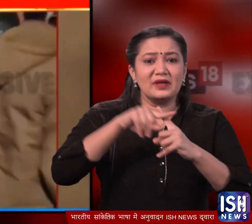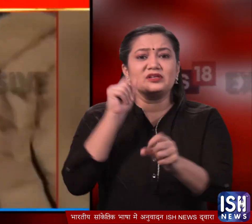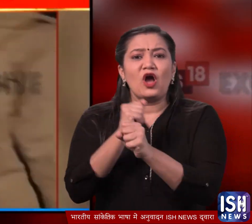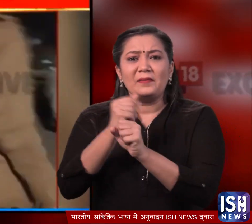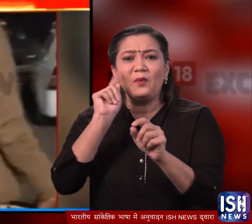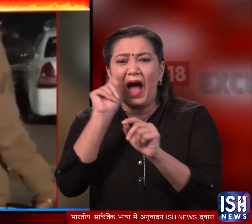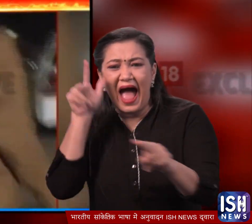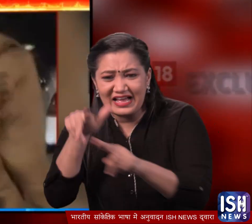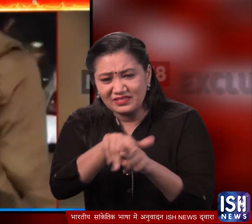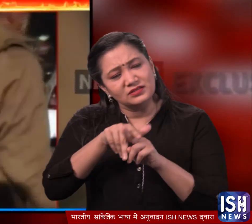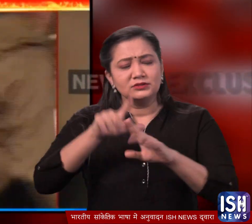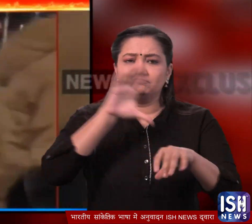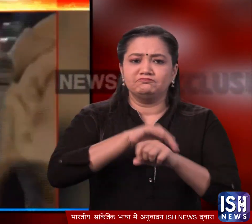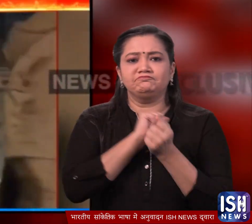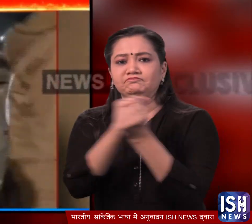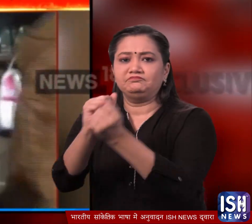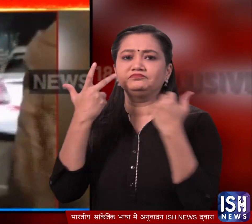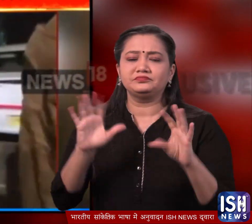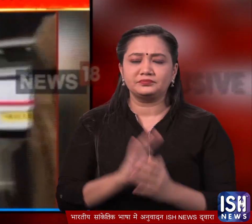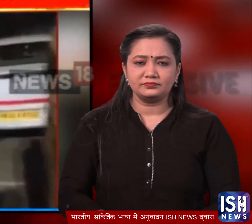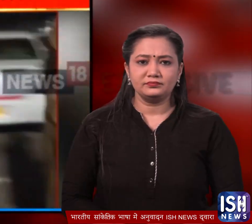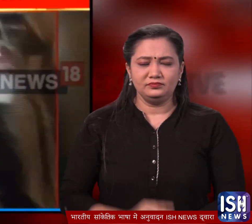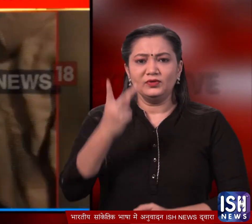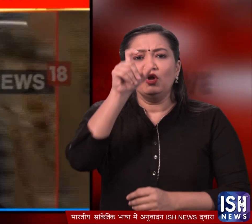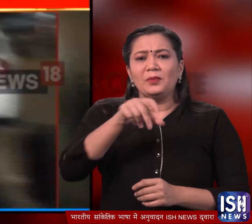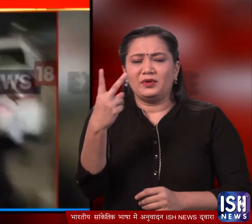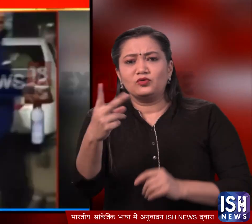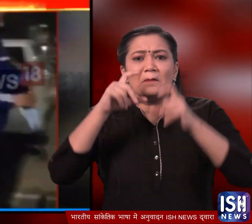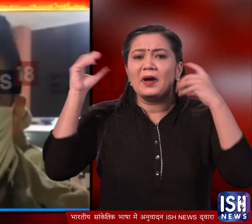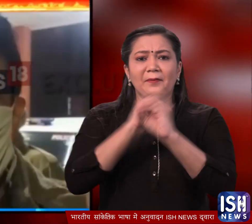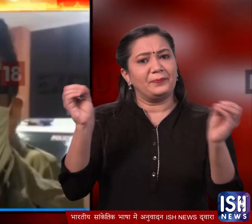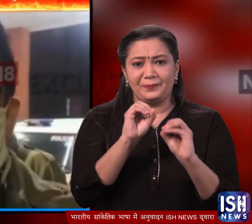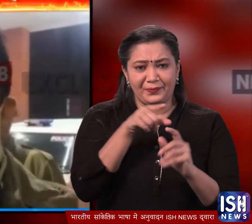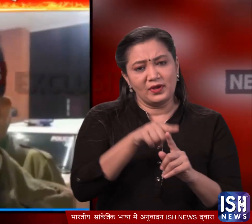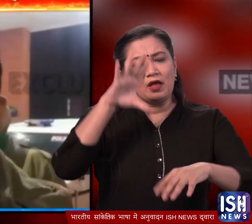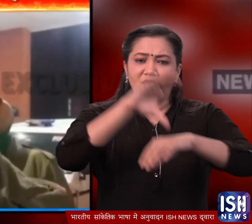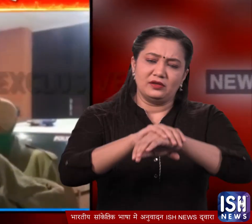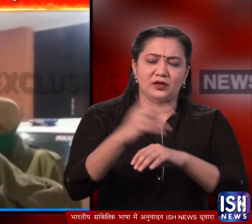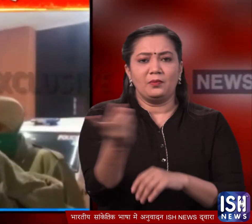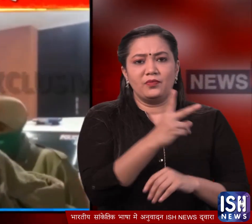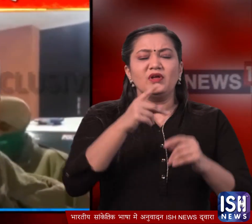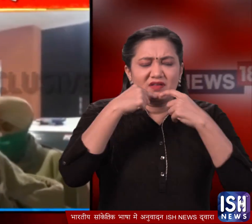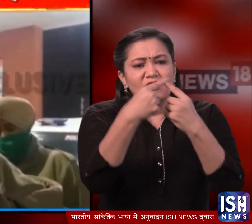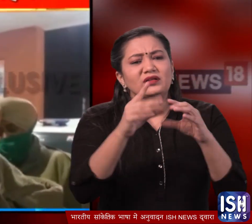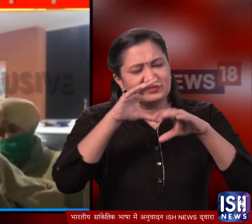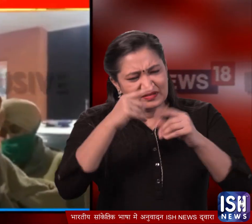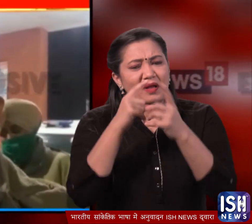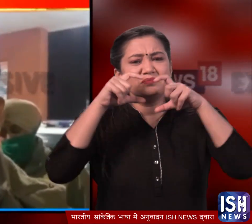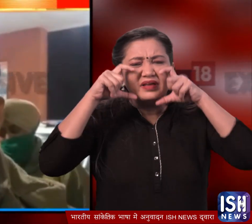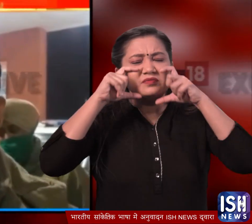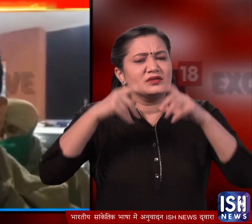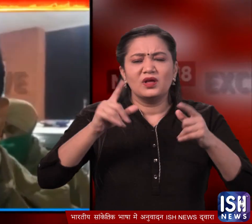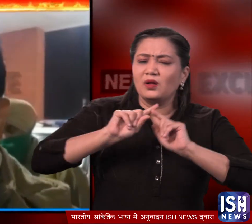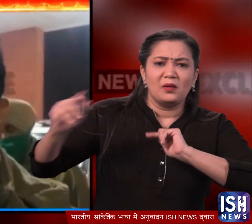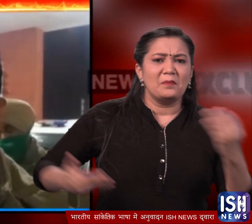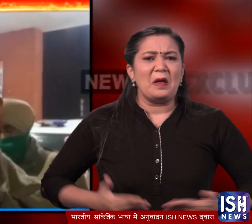दोनों को अधिकारियों से बदसलूकी और सरकारी काम में बाधा डालने के आरोप में गिरफ्तार कर लिया गया। तो ये 2-3 लोग वहाँ विदाउट मास्क के घूम रहे थे,